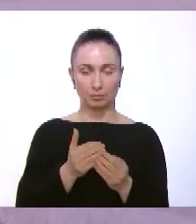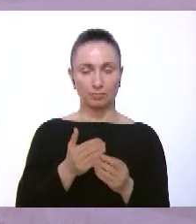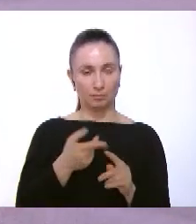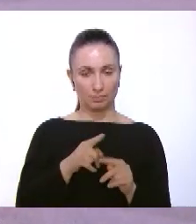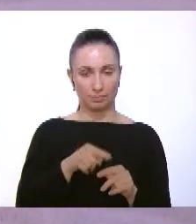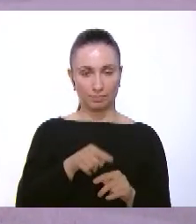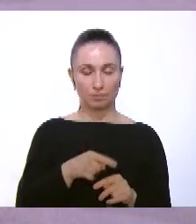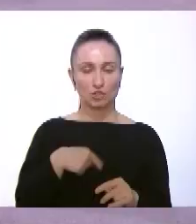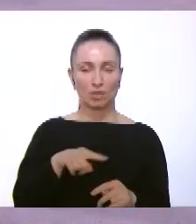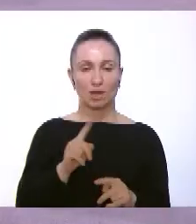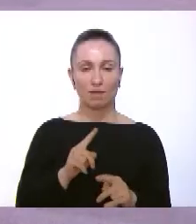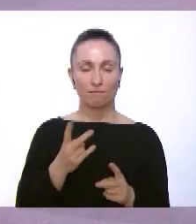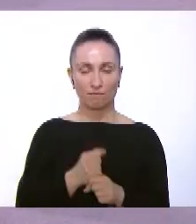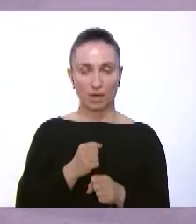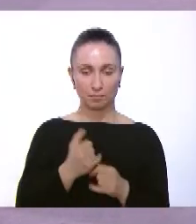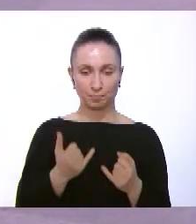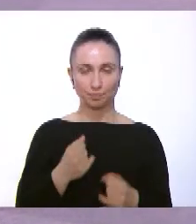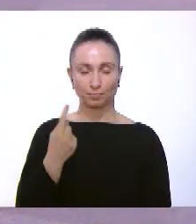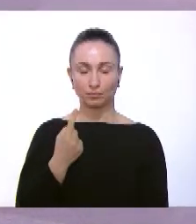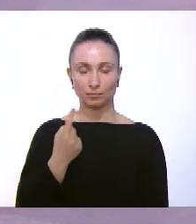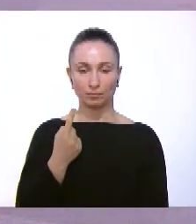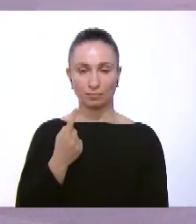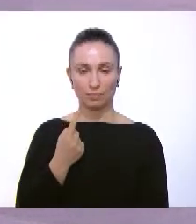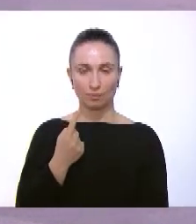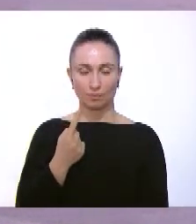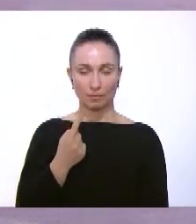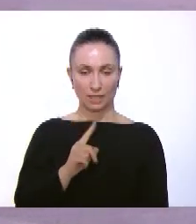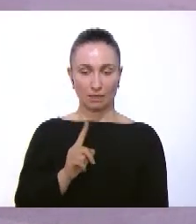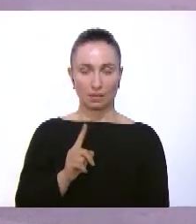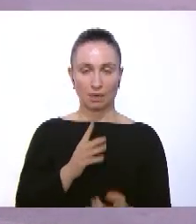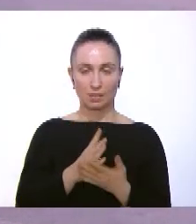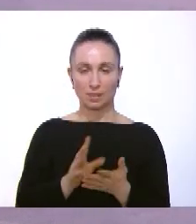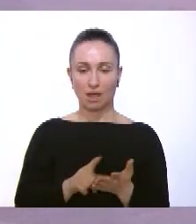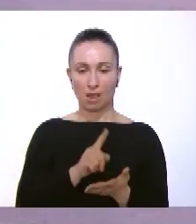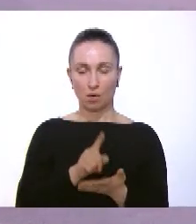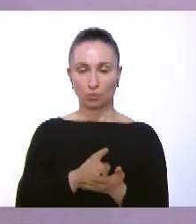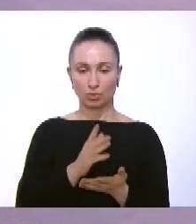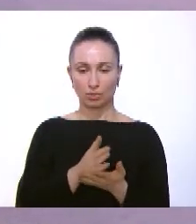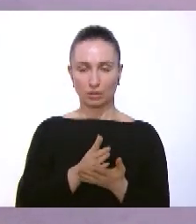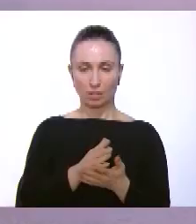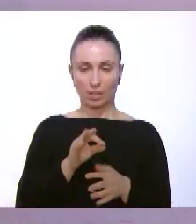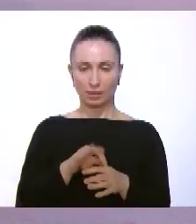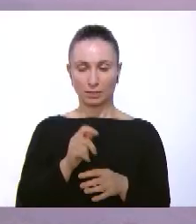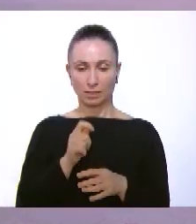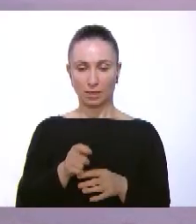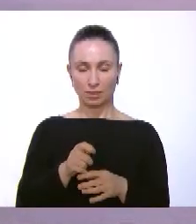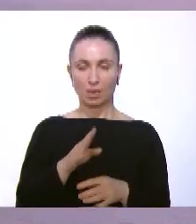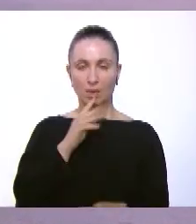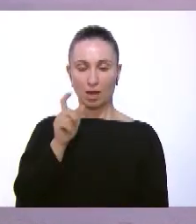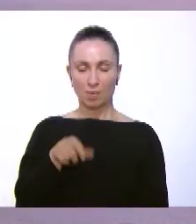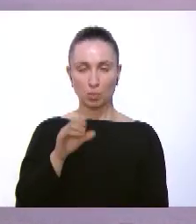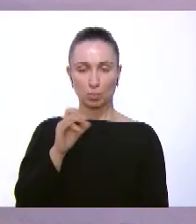და ჩვენ რას ვაკეთებთ? პირველი რაც აუცილებელია, ეს არის დიაგნოსტიკა და